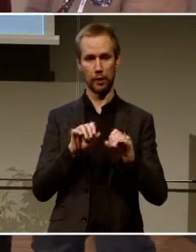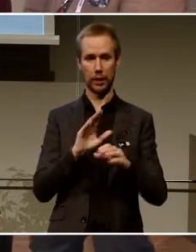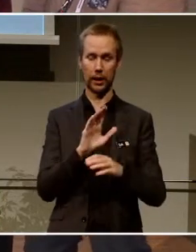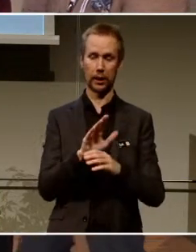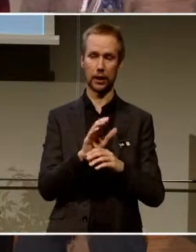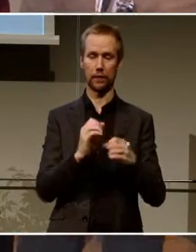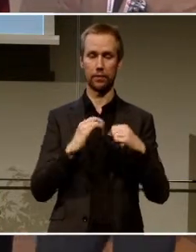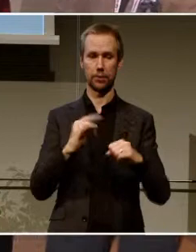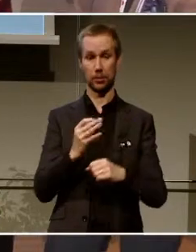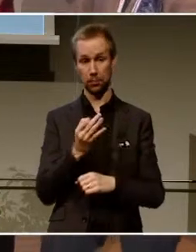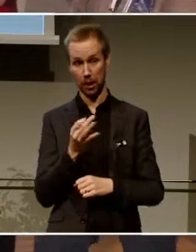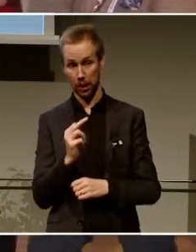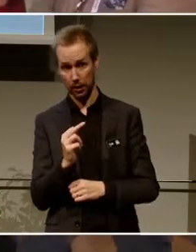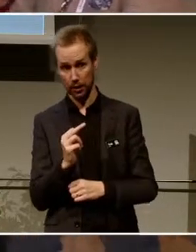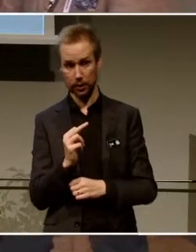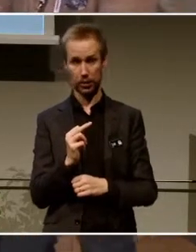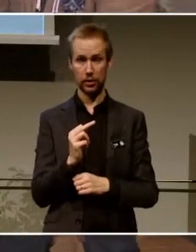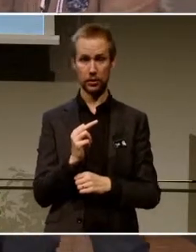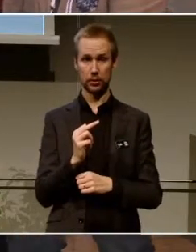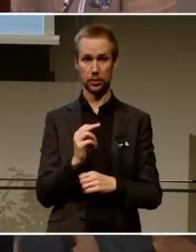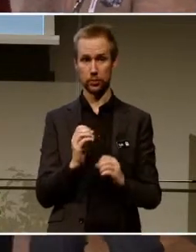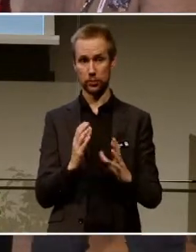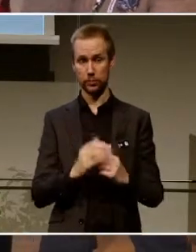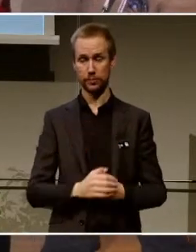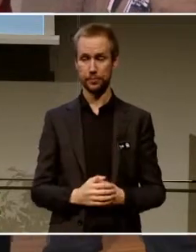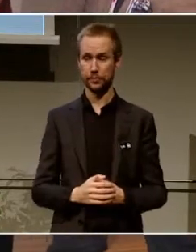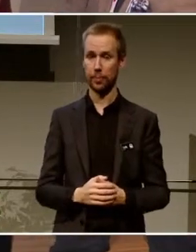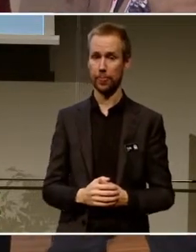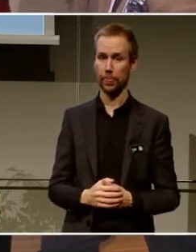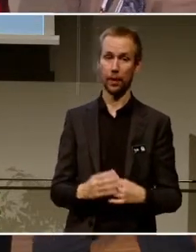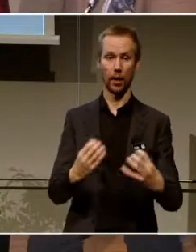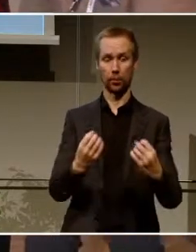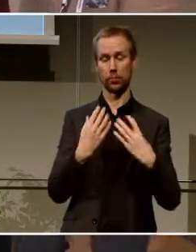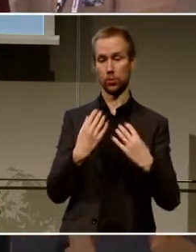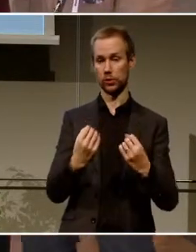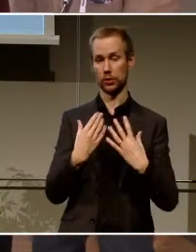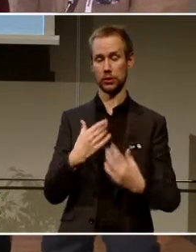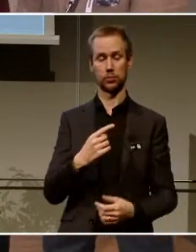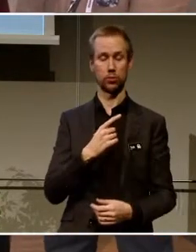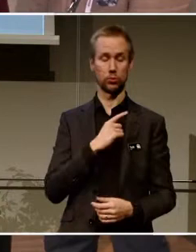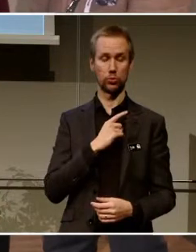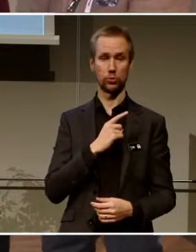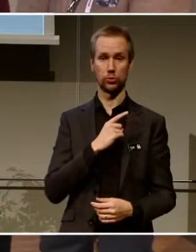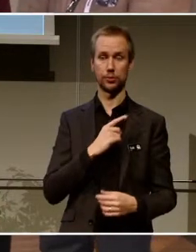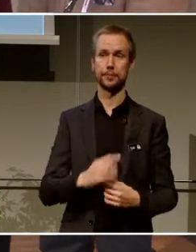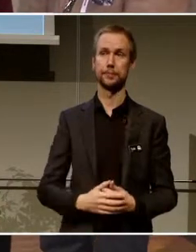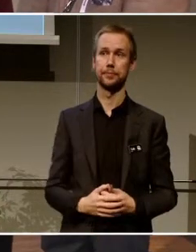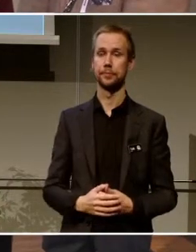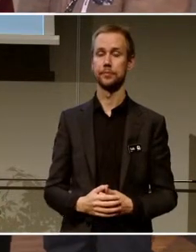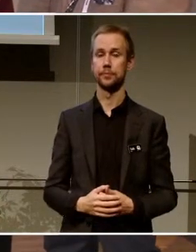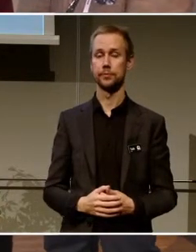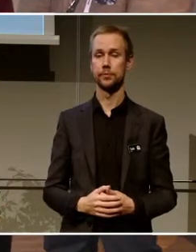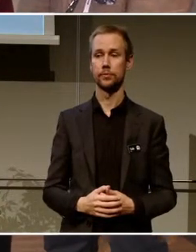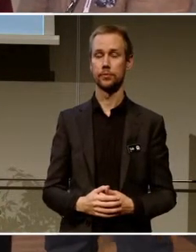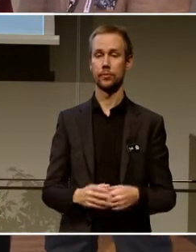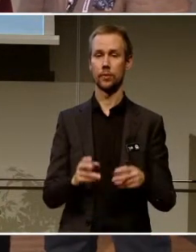Per ser tveksamt. Åh ja, oh, nej, tänkte han. Jo, nej, men enormt, verkligen. Enormt mycket. Men det är väl egentligen också